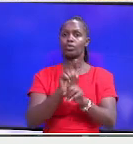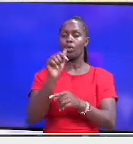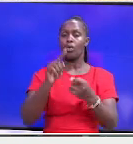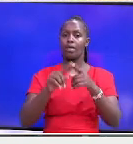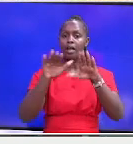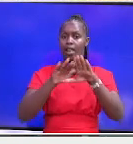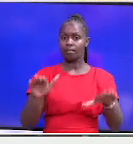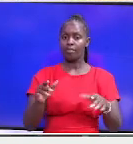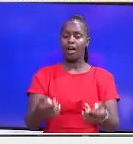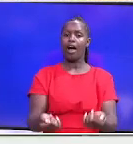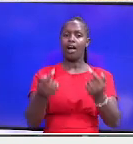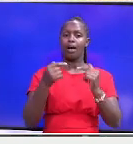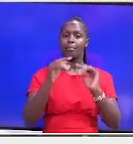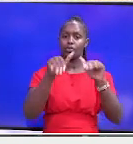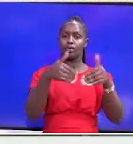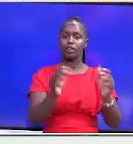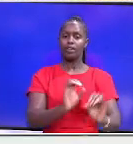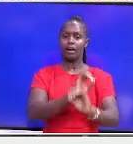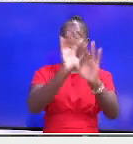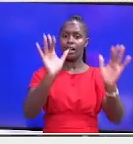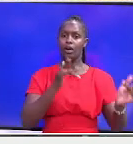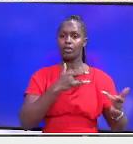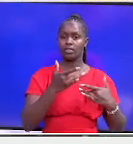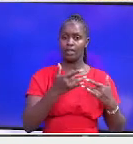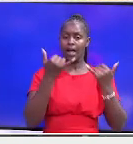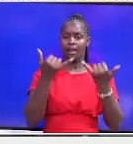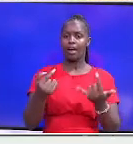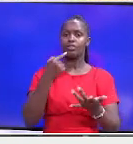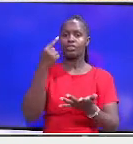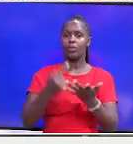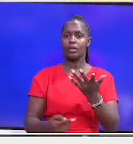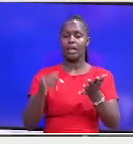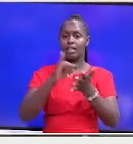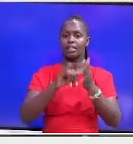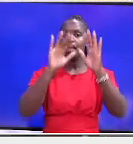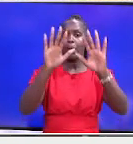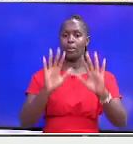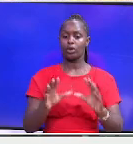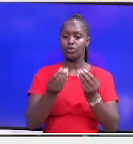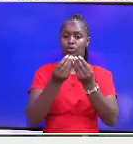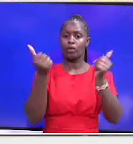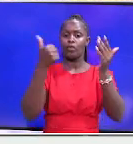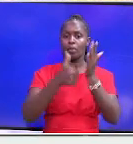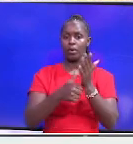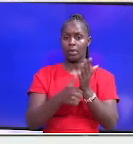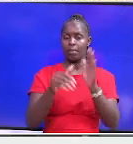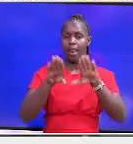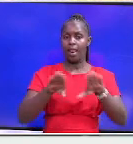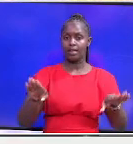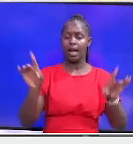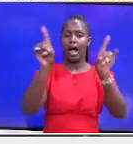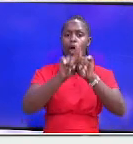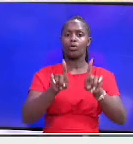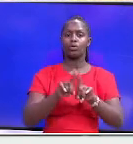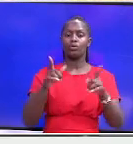hiyo. Mwenyekiti wa kamati hiyo David Kosing aidha anasisitiza umuhimu wa kutatua swala la umiliki wa ardhi hiyo na hatimiliki yake